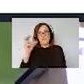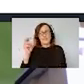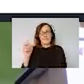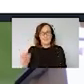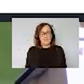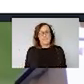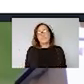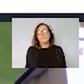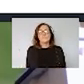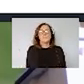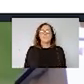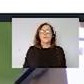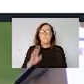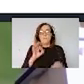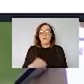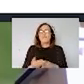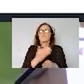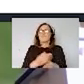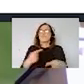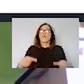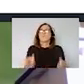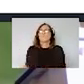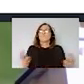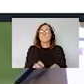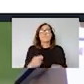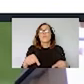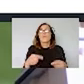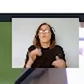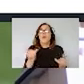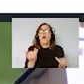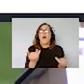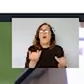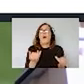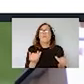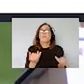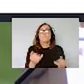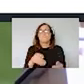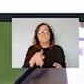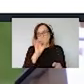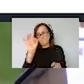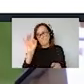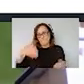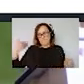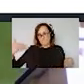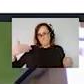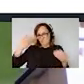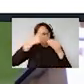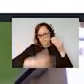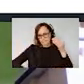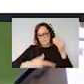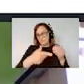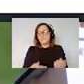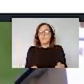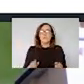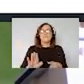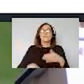dobra, super. Czyli Państwo nie widzieliście tego, jak wytwarzałam i nie widzieliście Państwo, jak to są moje prezentacje i strona